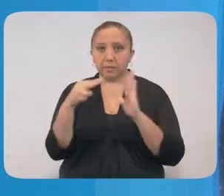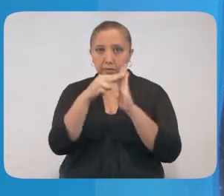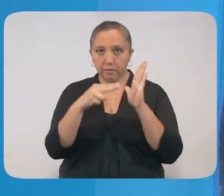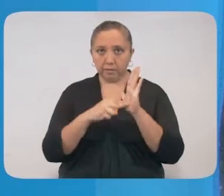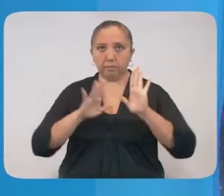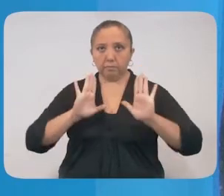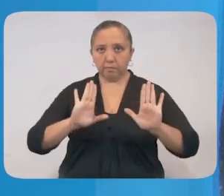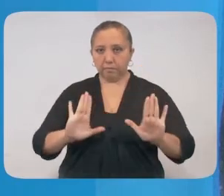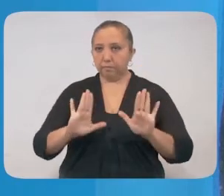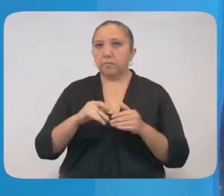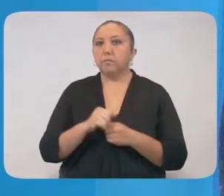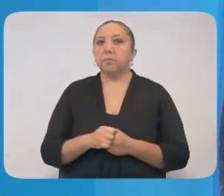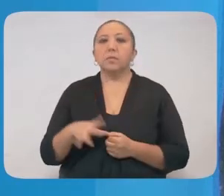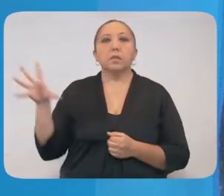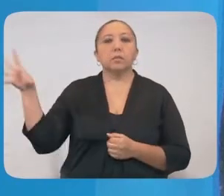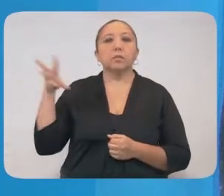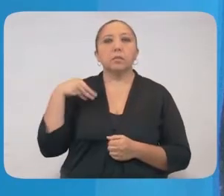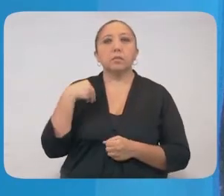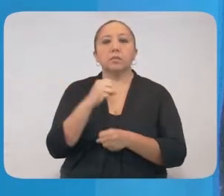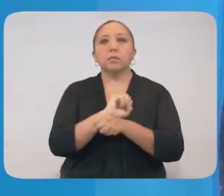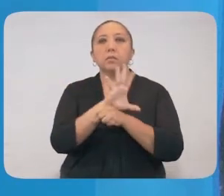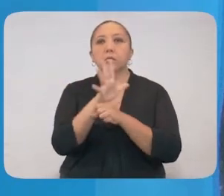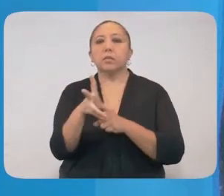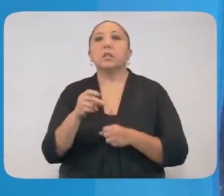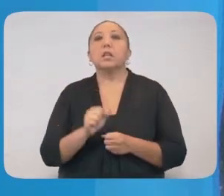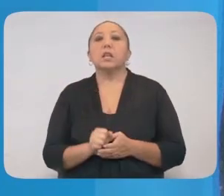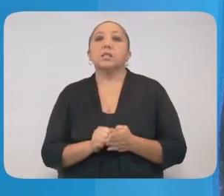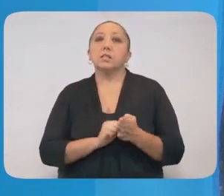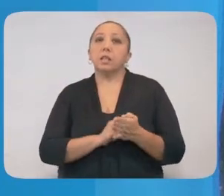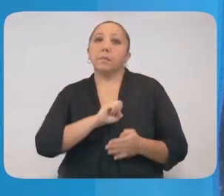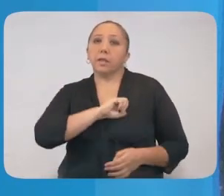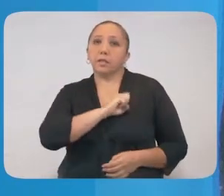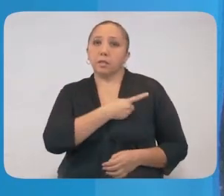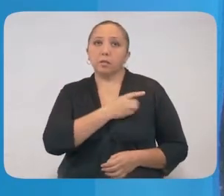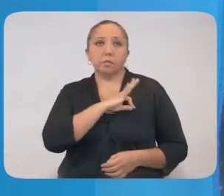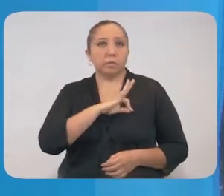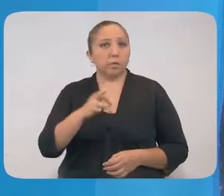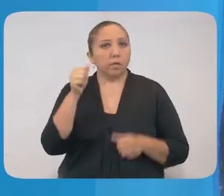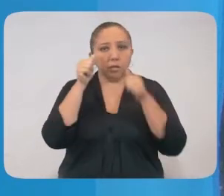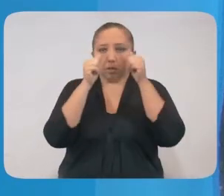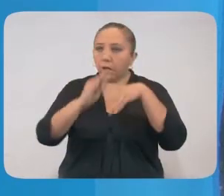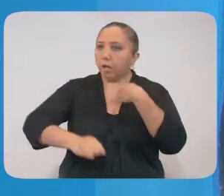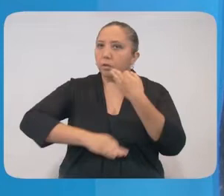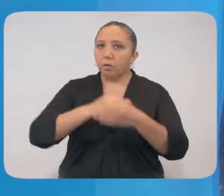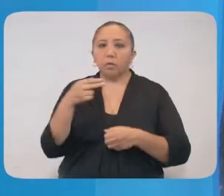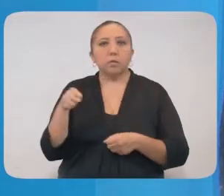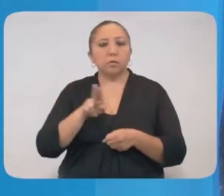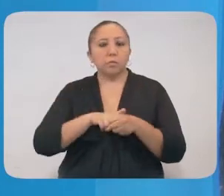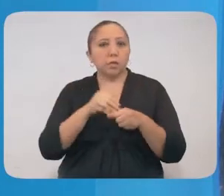800-982-2826, ichmayovich español. Vale, chential mako. Tu chico para el tío le coronavirus. Tu chico el internet